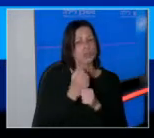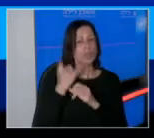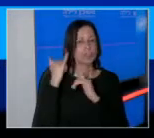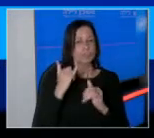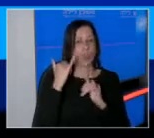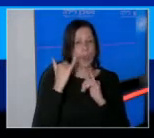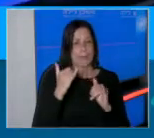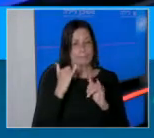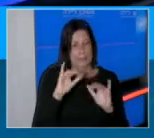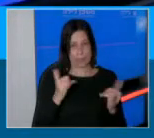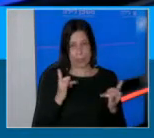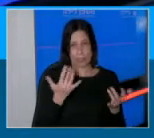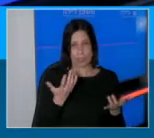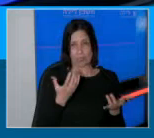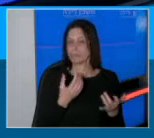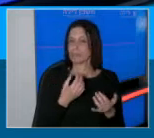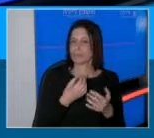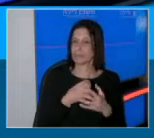נכון?